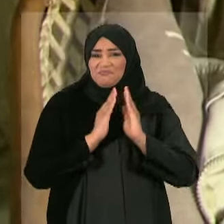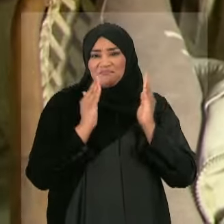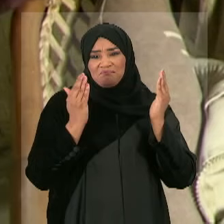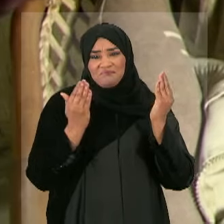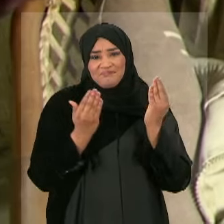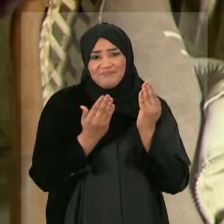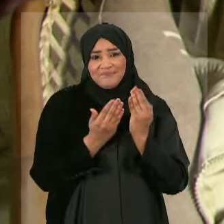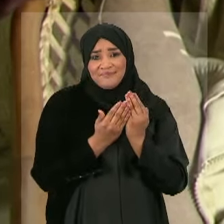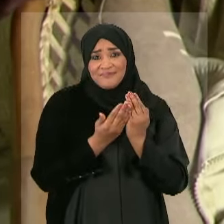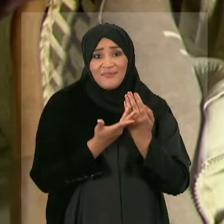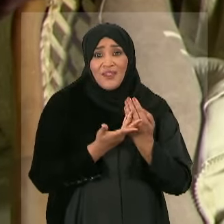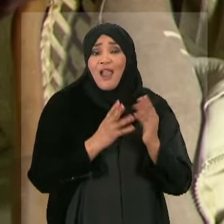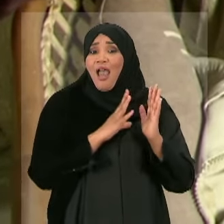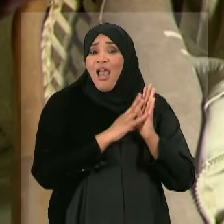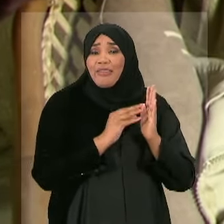عادات الناصري